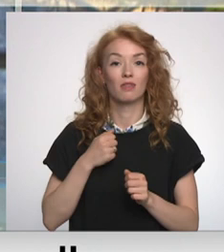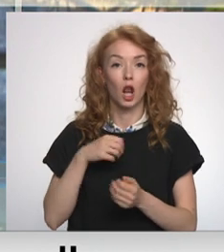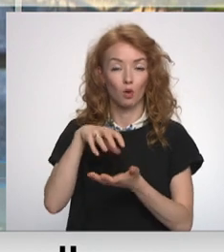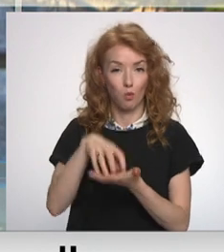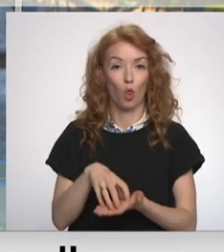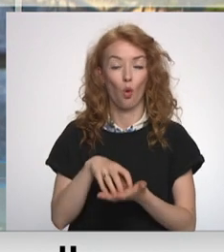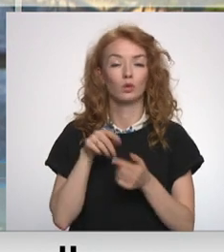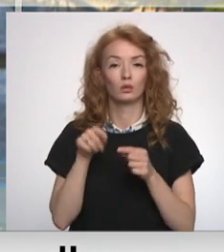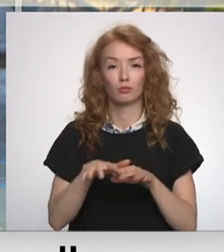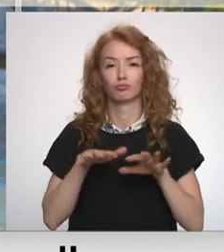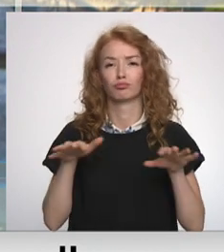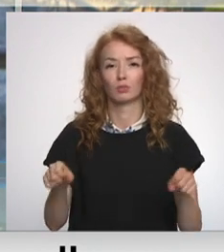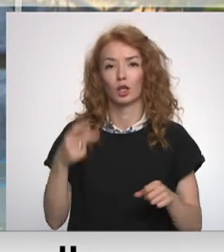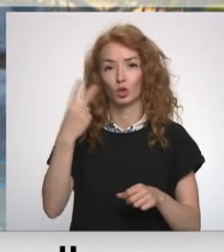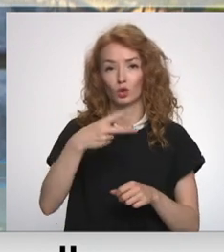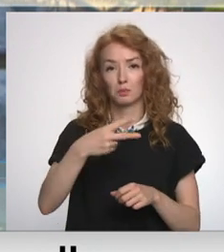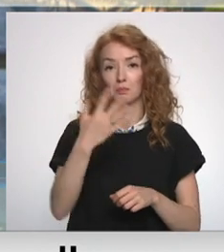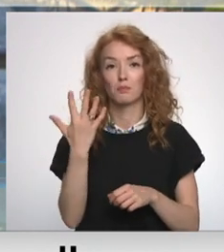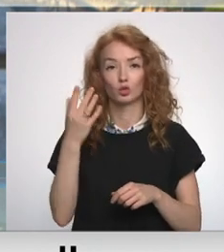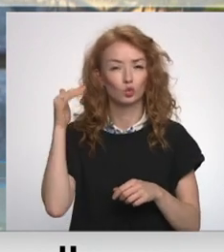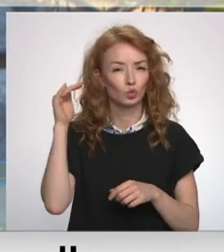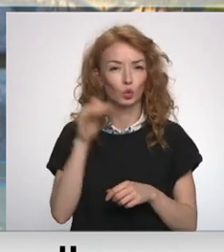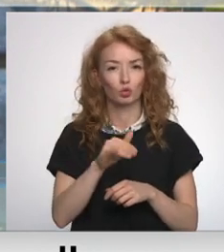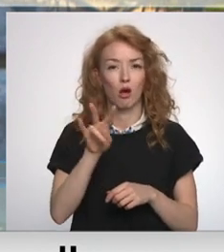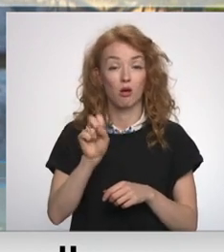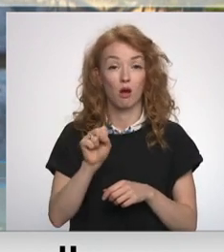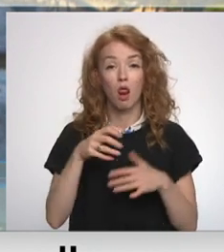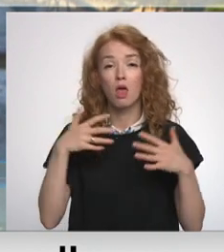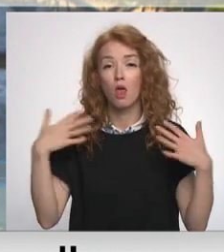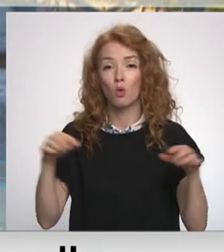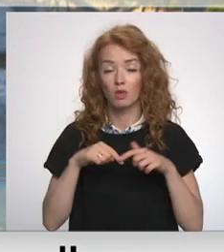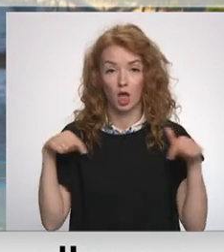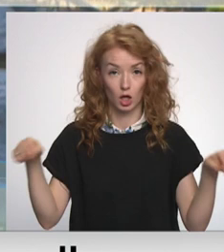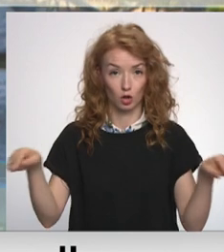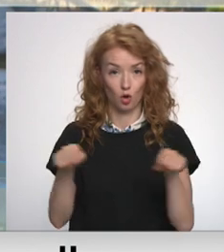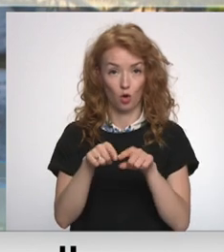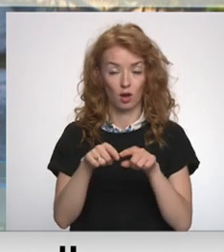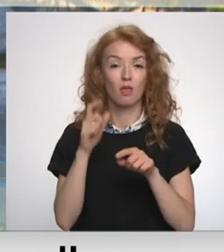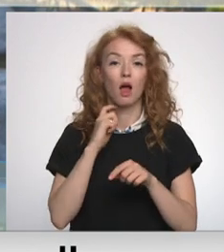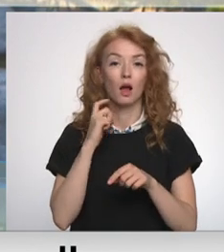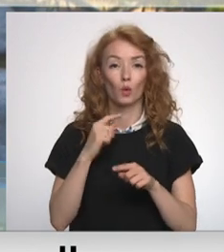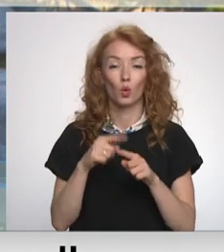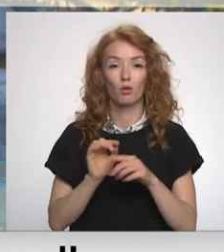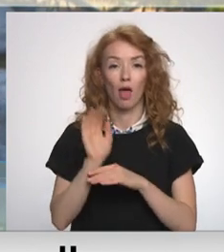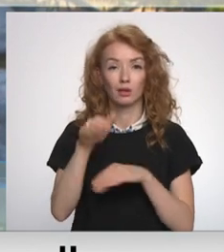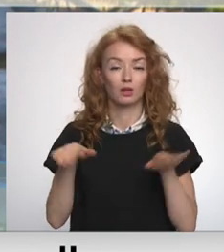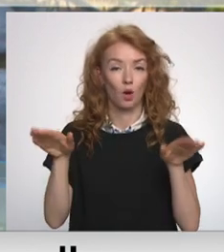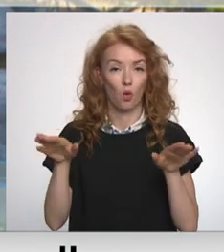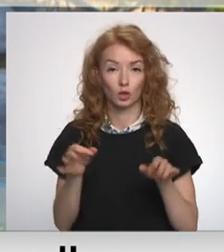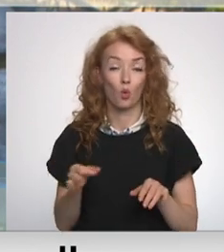kas aizņems vairāk nekā 25 tūkstošu hektāru lielu teritoriju Jēkabpils un Aizkrauklas